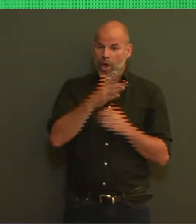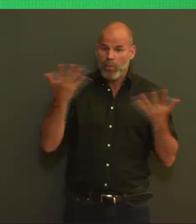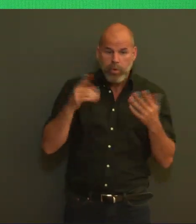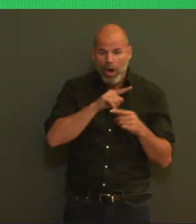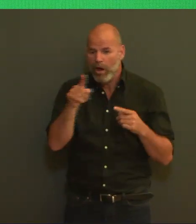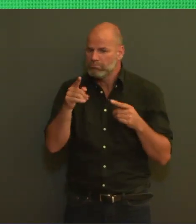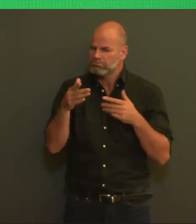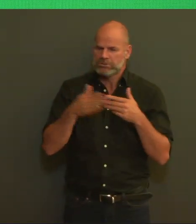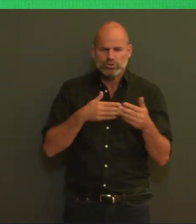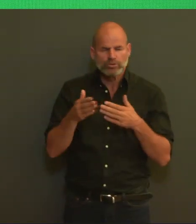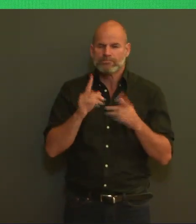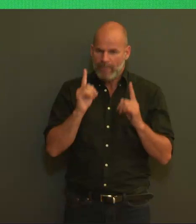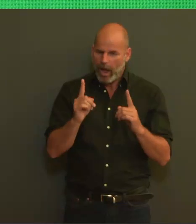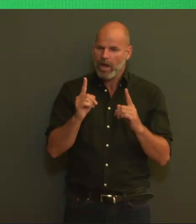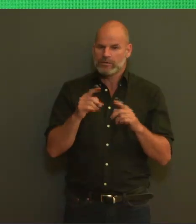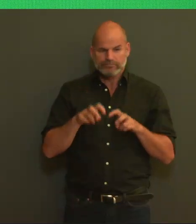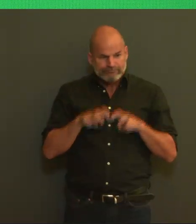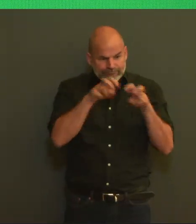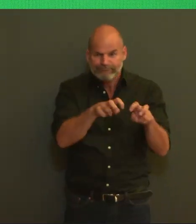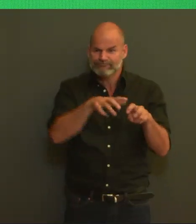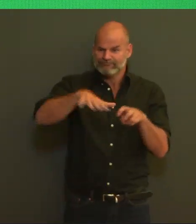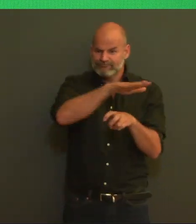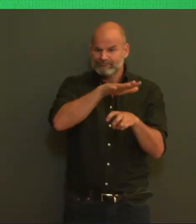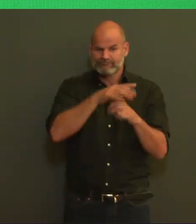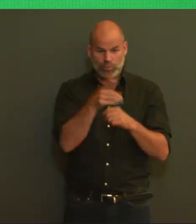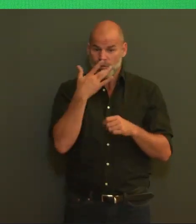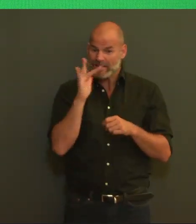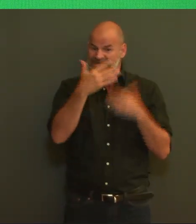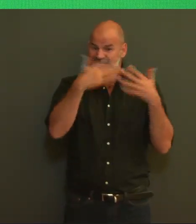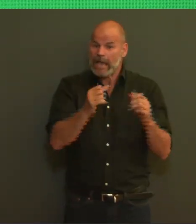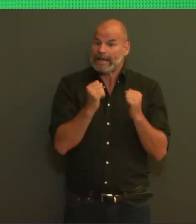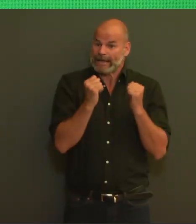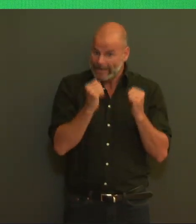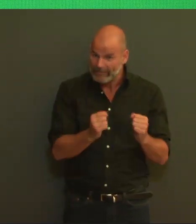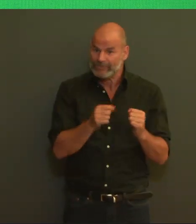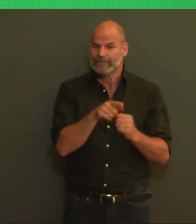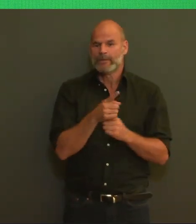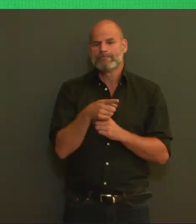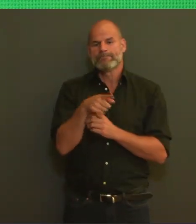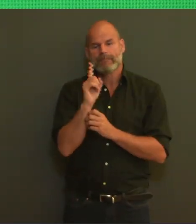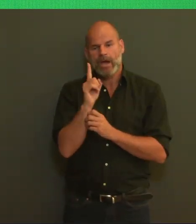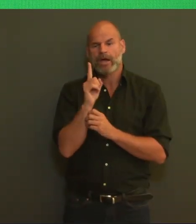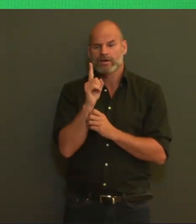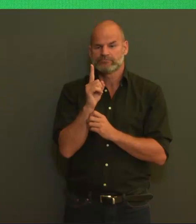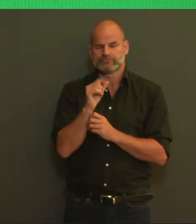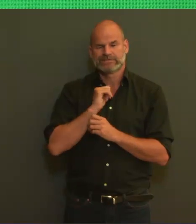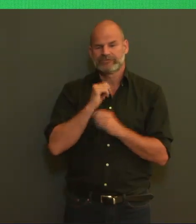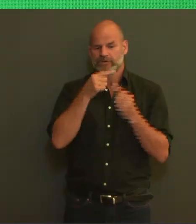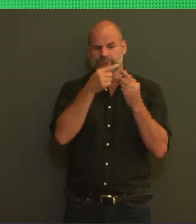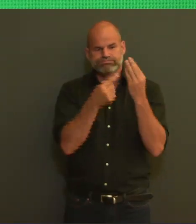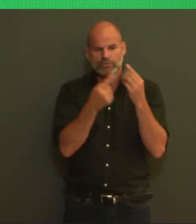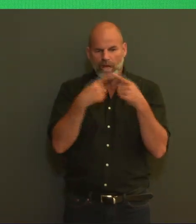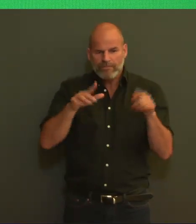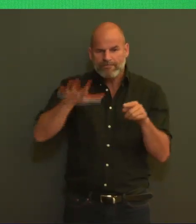zee is één van de mogelijkheden om te gaan ontspannen. Maar raadpleeg zeker de